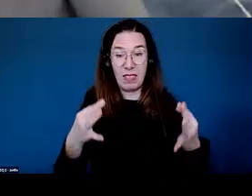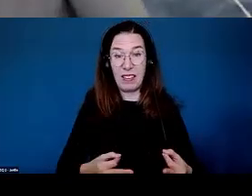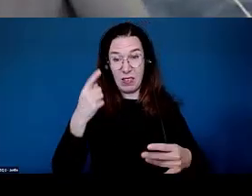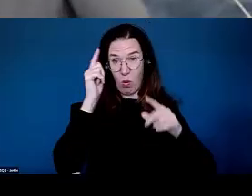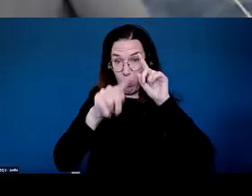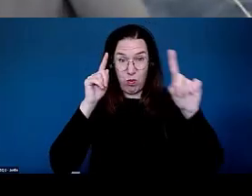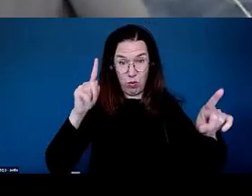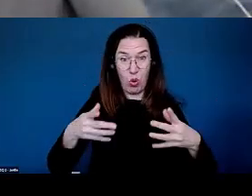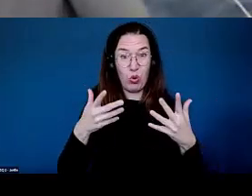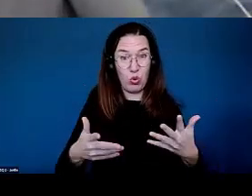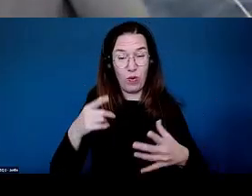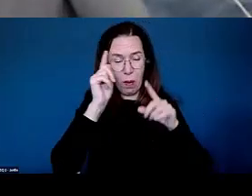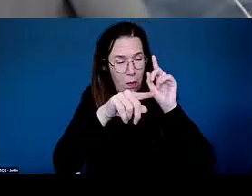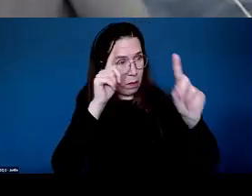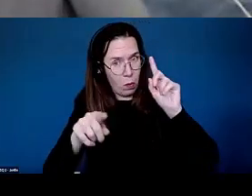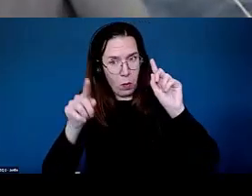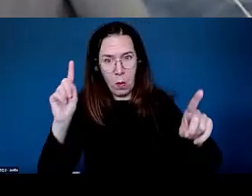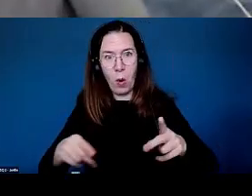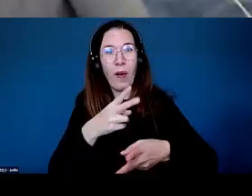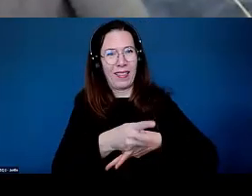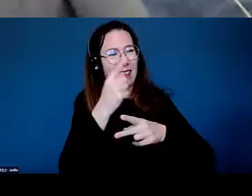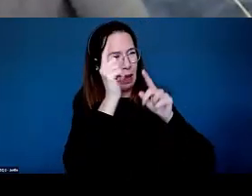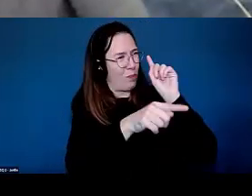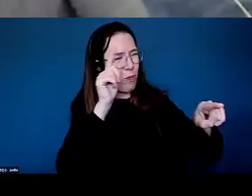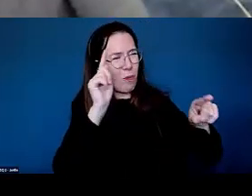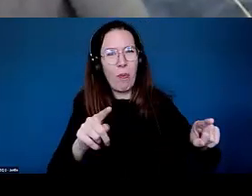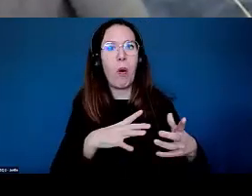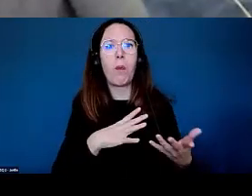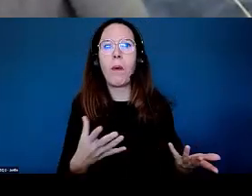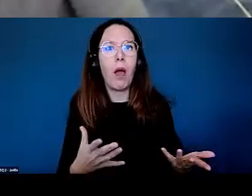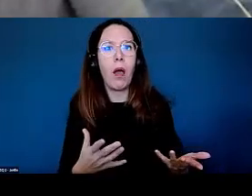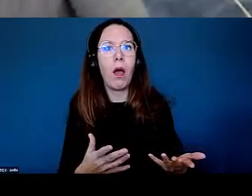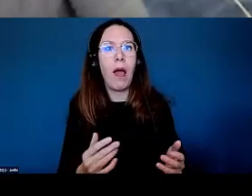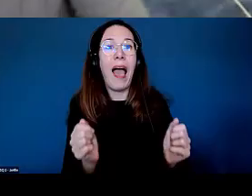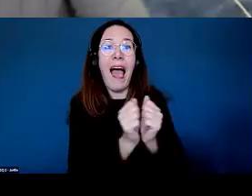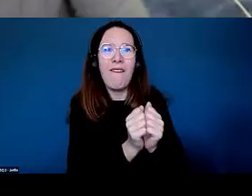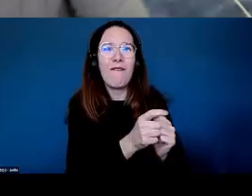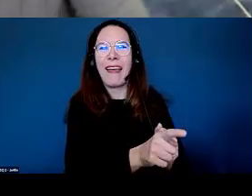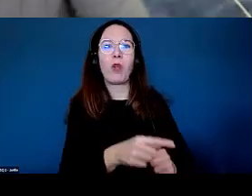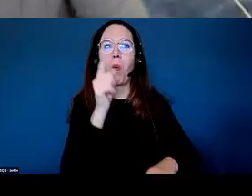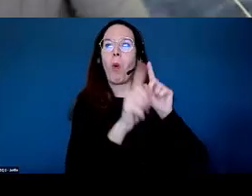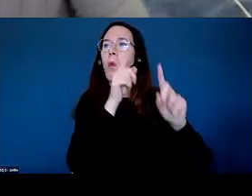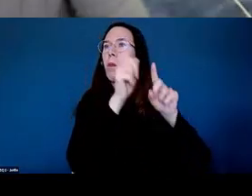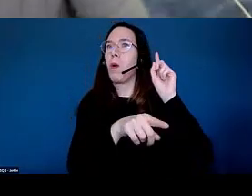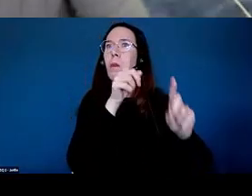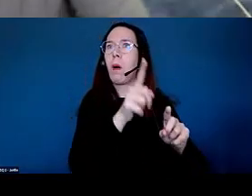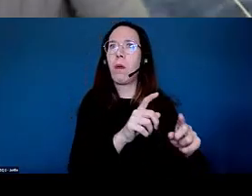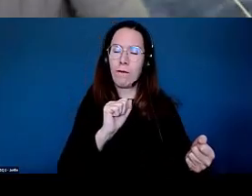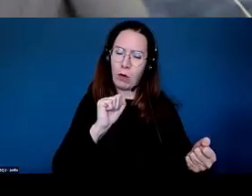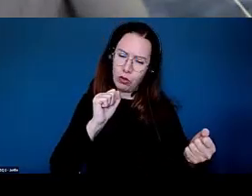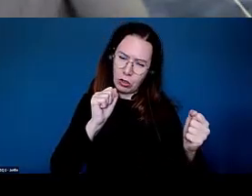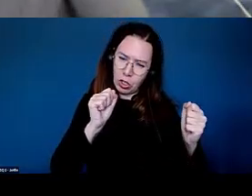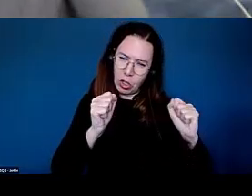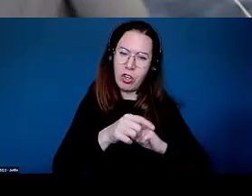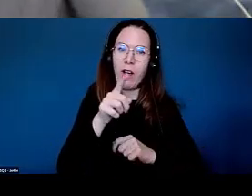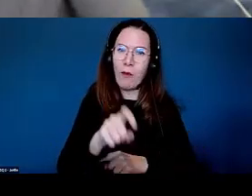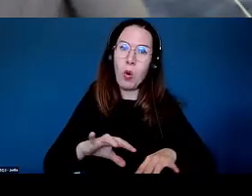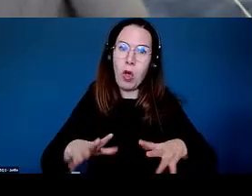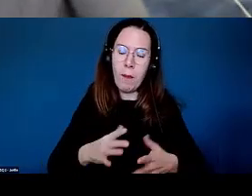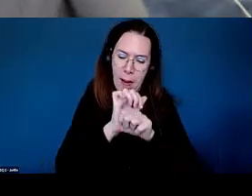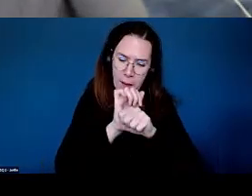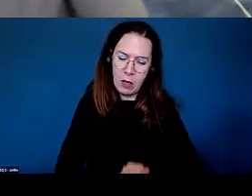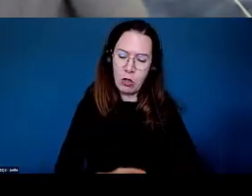décisions pour les gens. On traite des gens et nous ne faisons pas tout cela avec les gens. C'est donc un changement